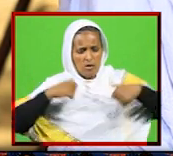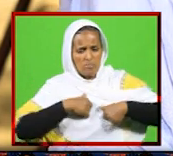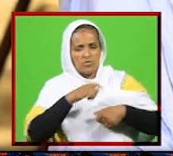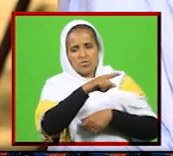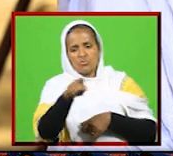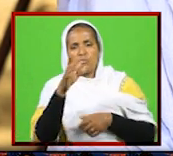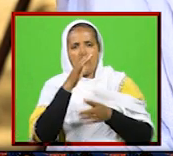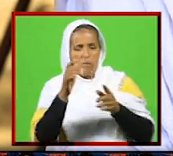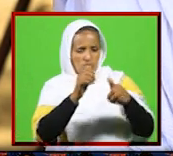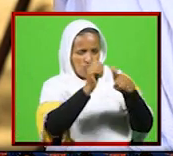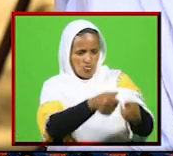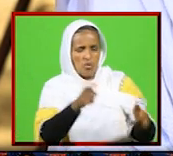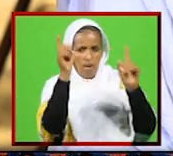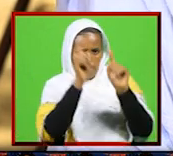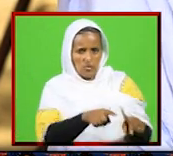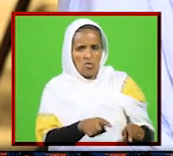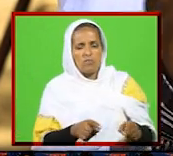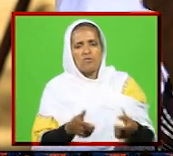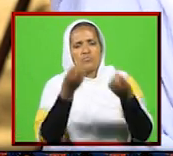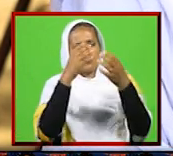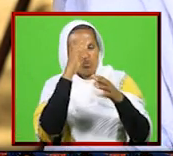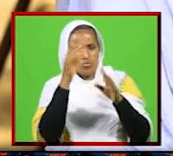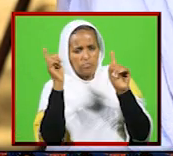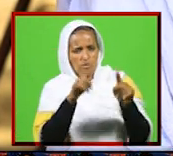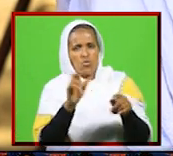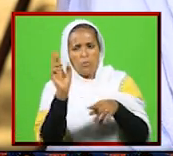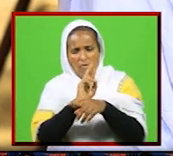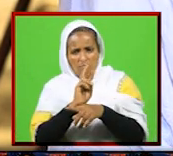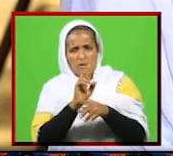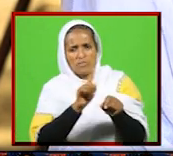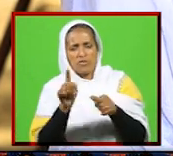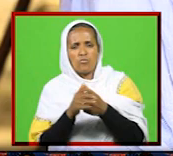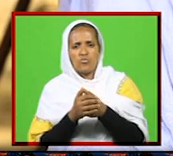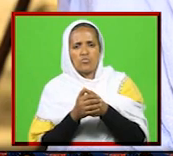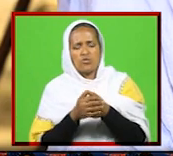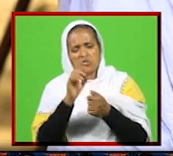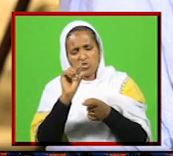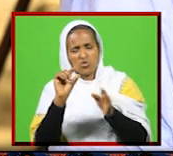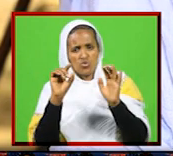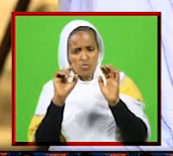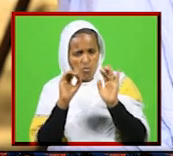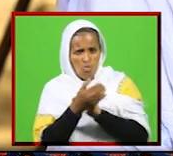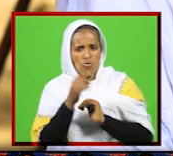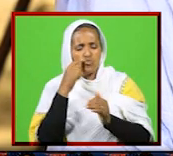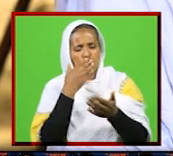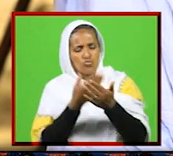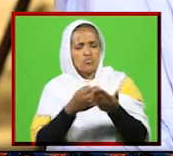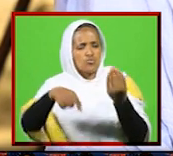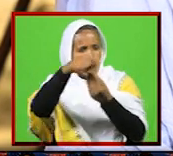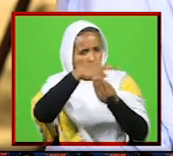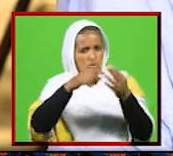መጎራጀባ መጎራጸፍ የሚባሉ ሁሉ እሳቸው ያመጧቸው ናቸው። አውዮችም እንዲያውቁት አድርገዋል። በፊልምም ደግሞ ያው እንስ ያለም